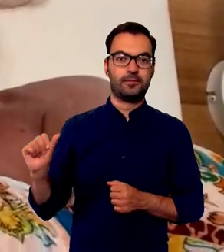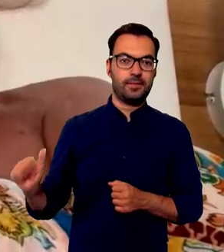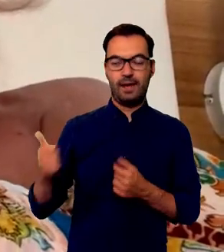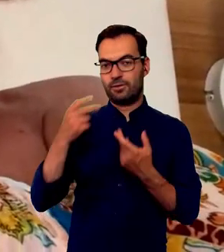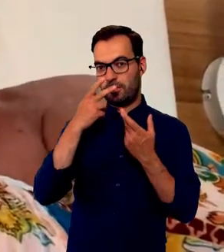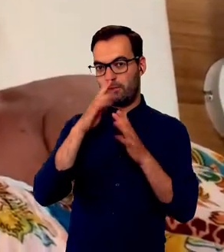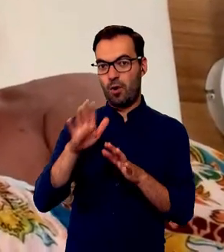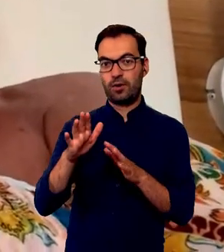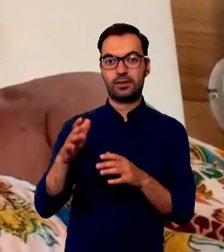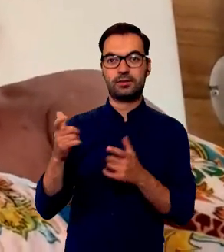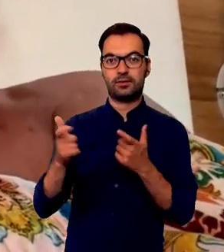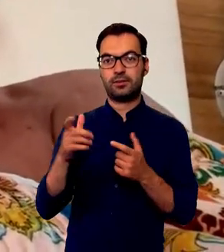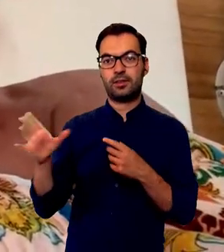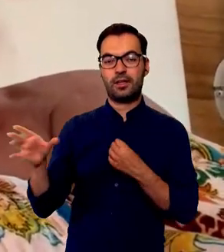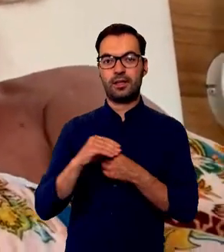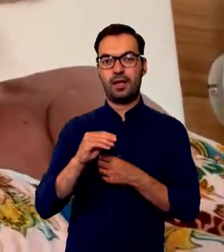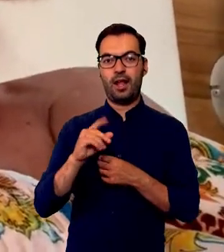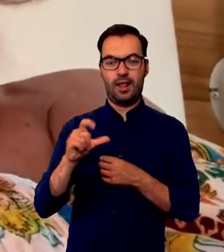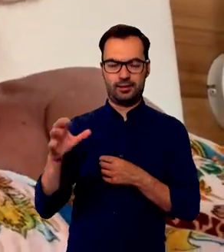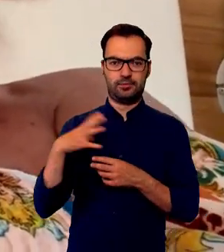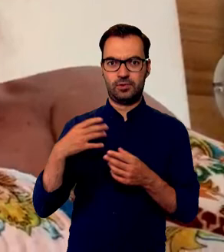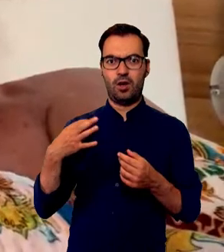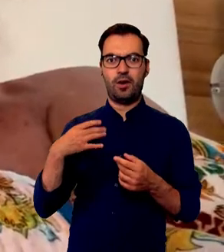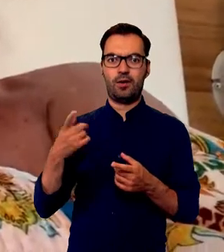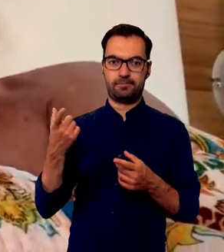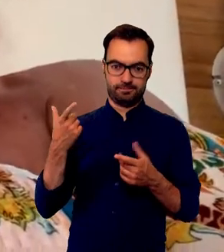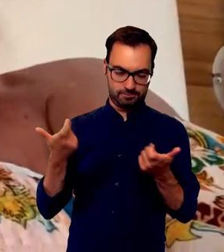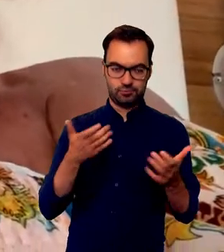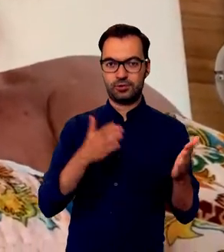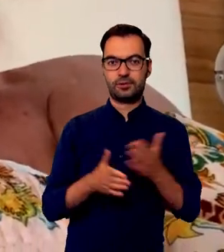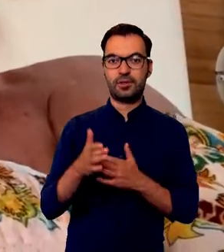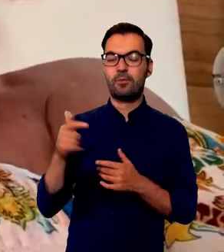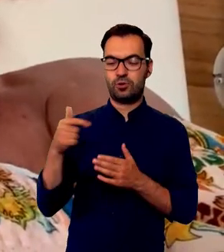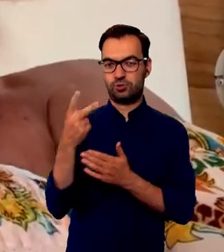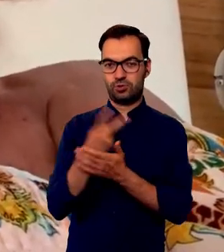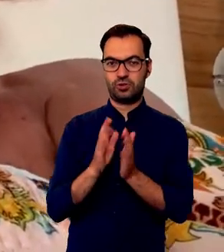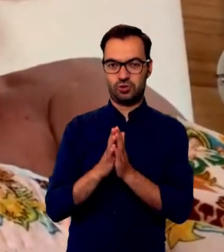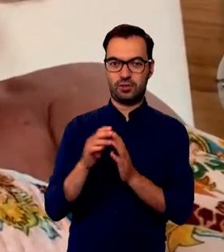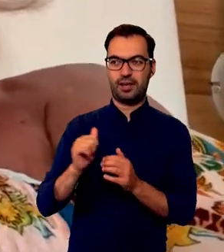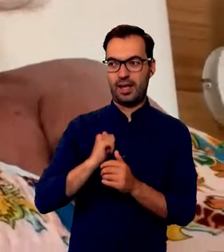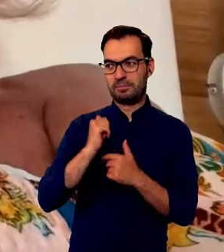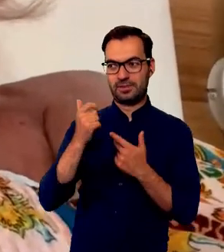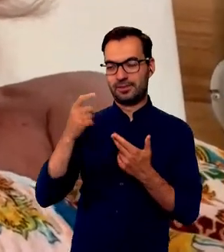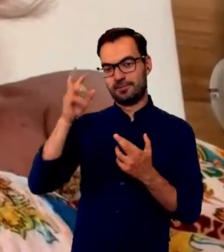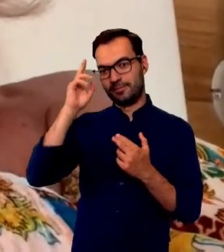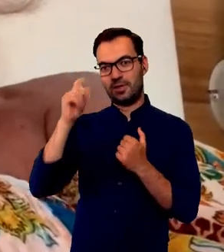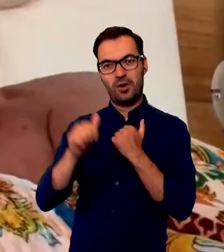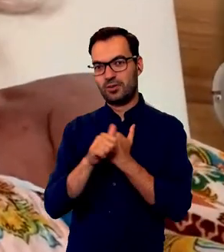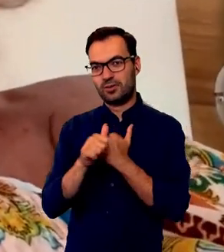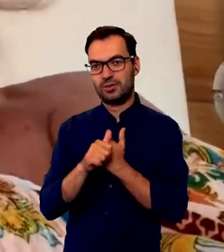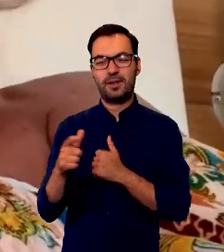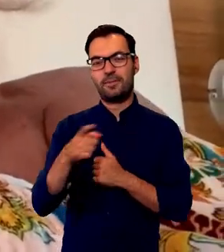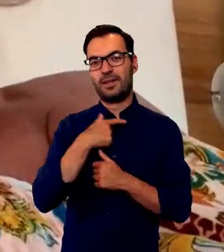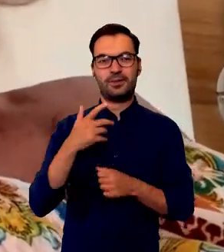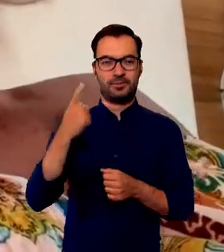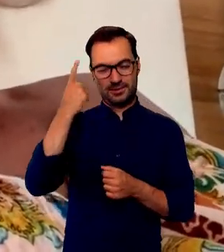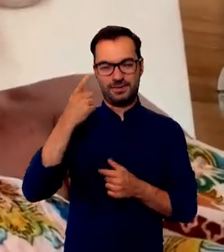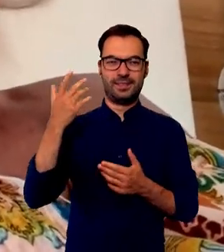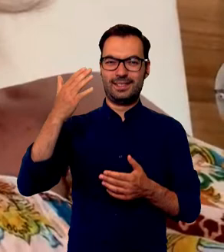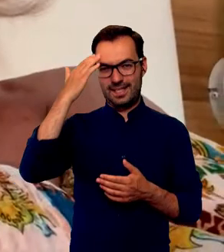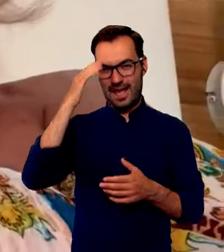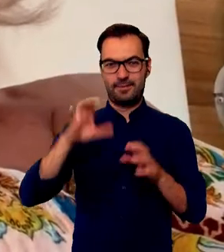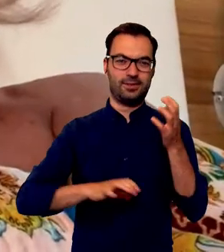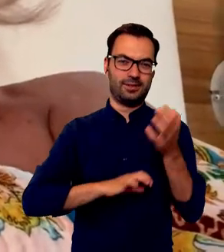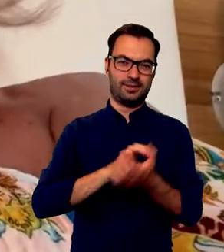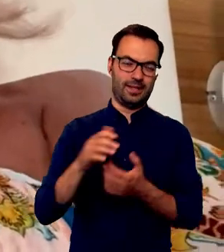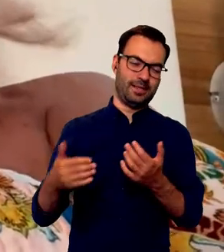jej kolekcji zorganizowałyśmy z Elżbietą i osobiście. Trzeba przeczytać Arabskie Księżniczki, żeby zobaczyć, jak to jest, bo nam wszystkim się wydaje, że my znamy świat